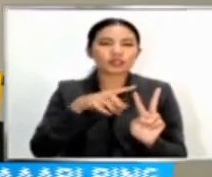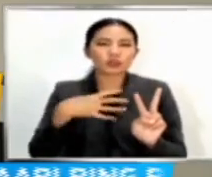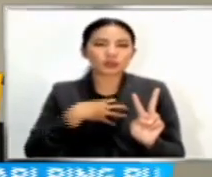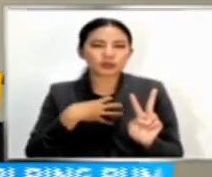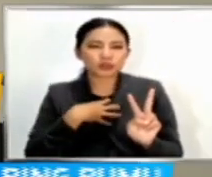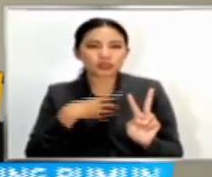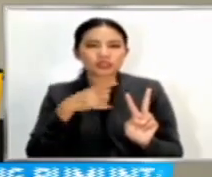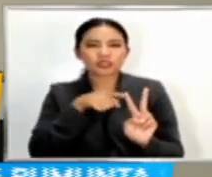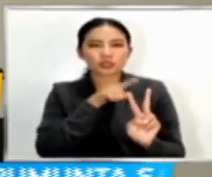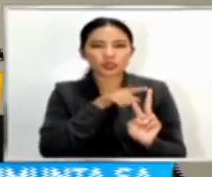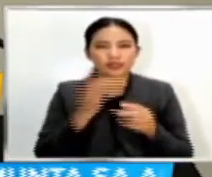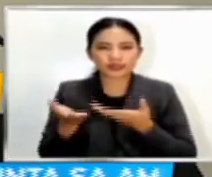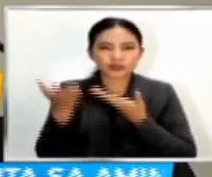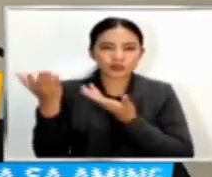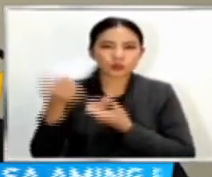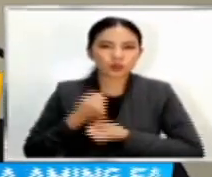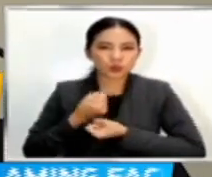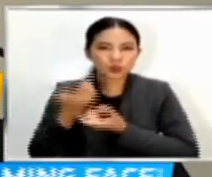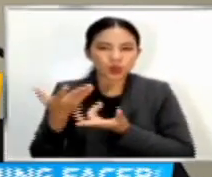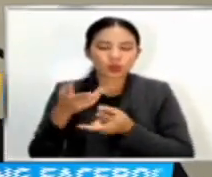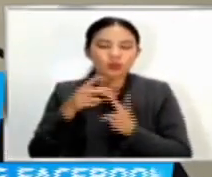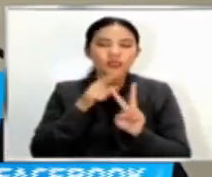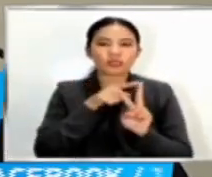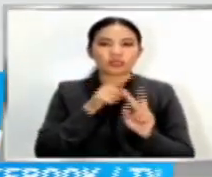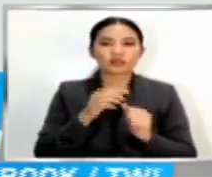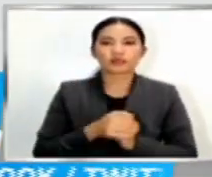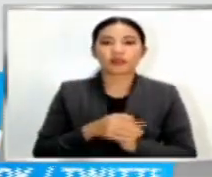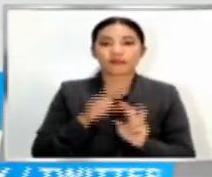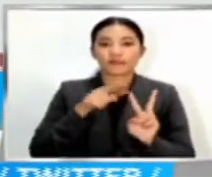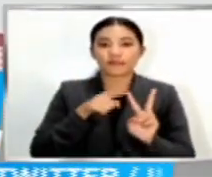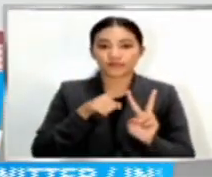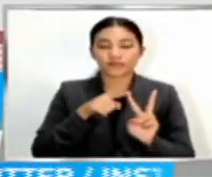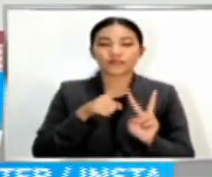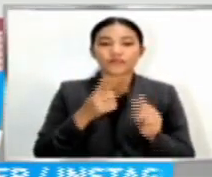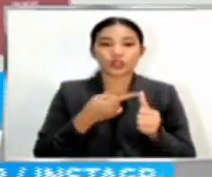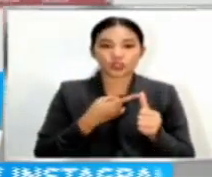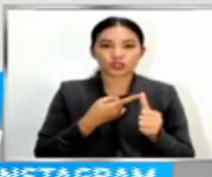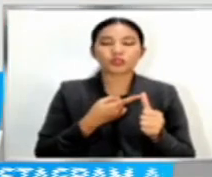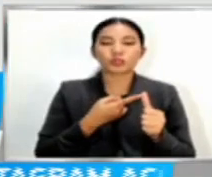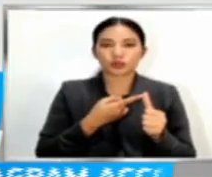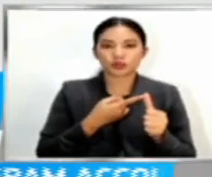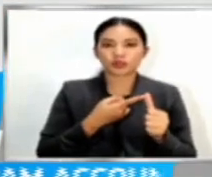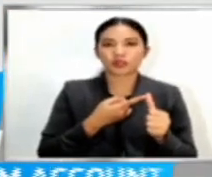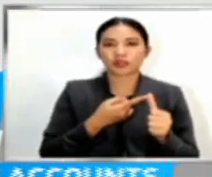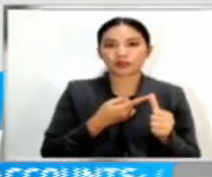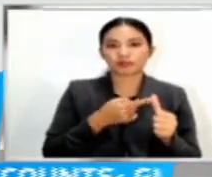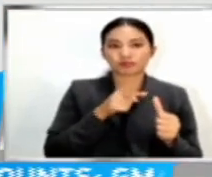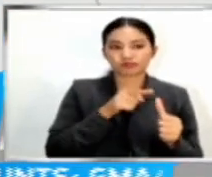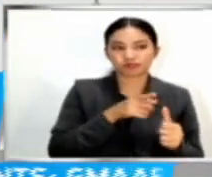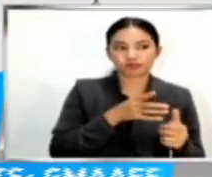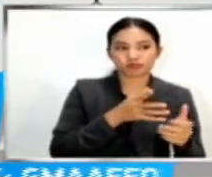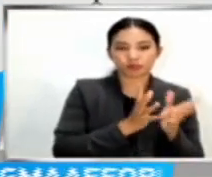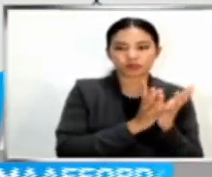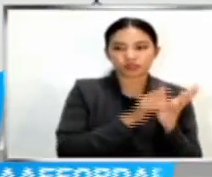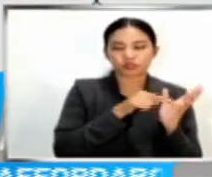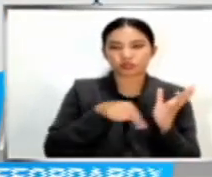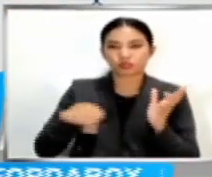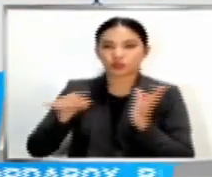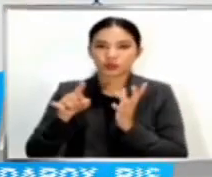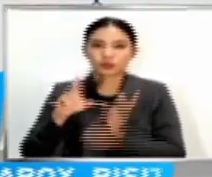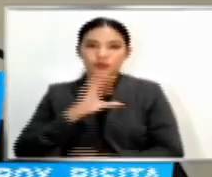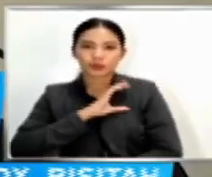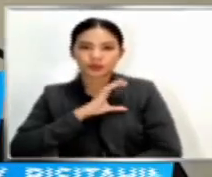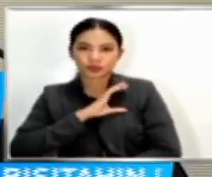is the communication from the community to the police. The next communication is the communication amongst different